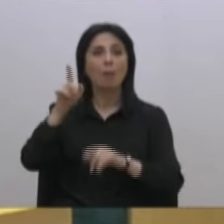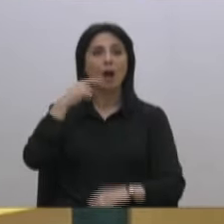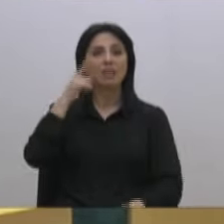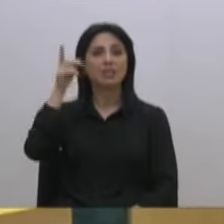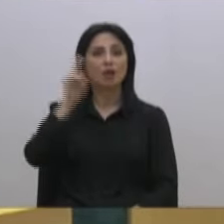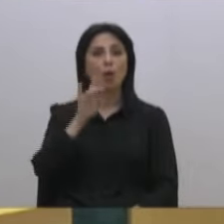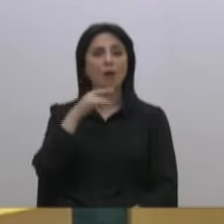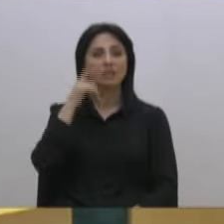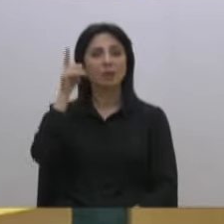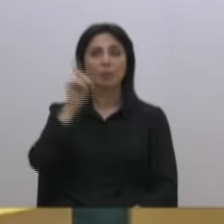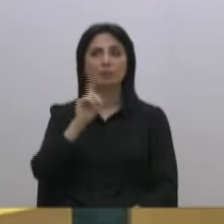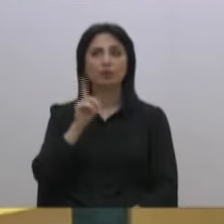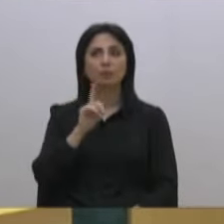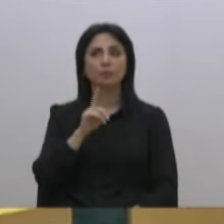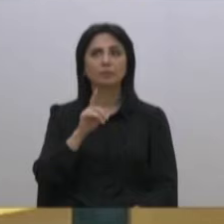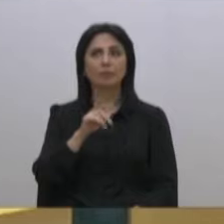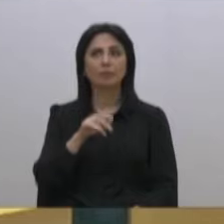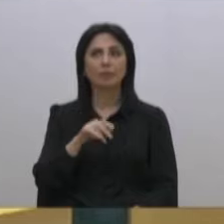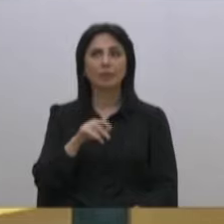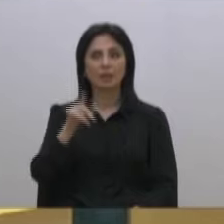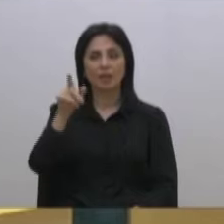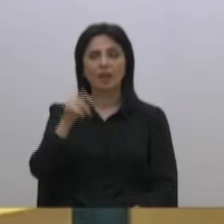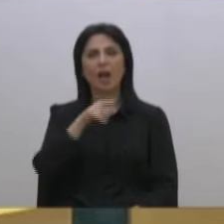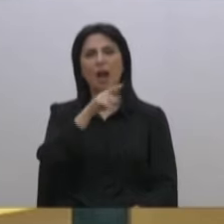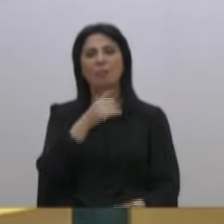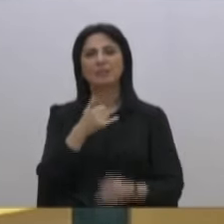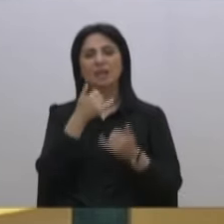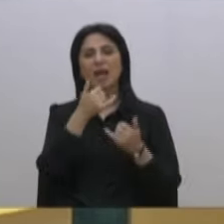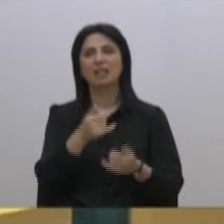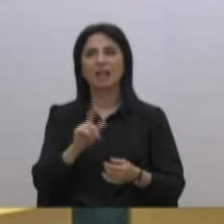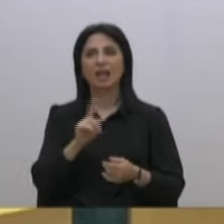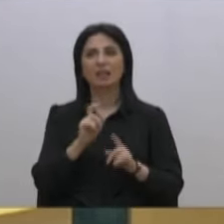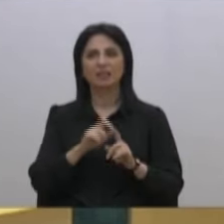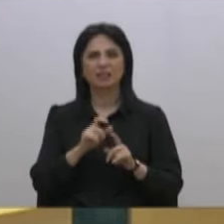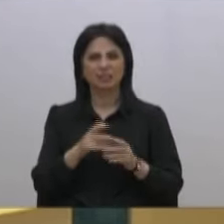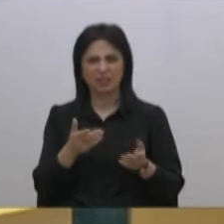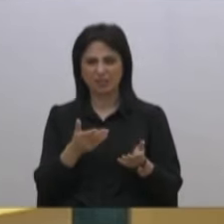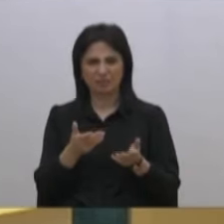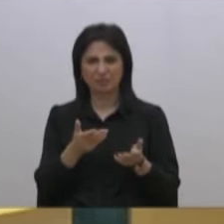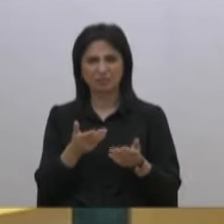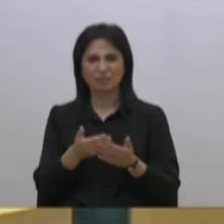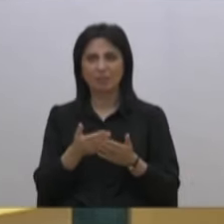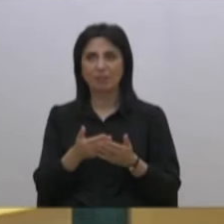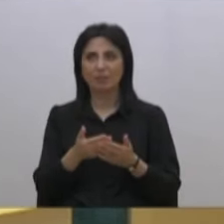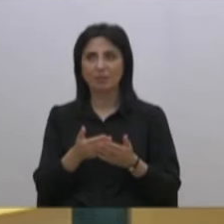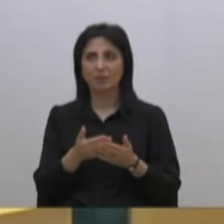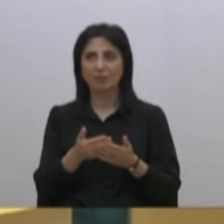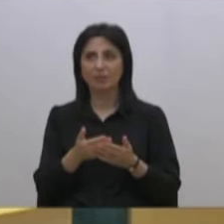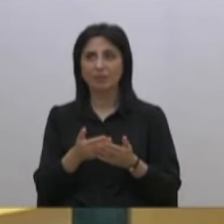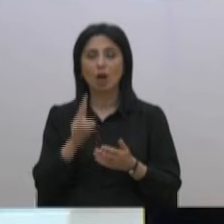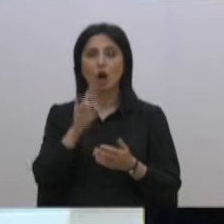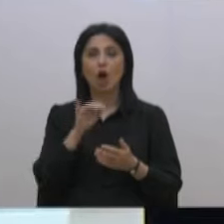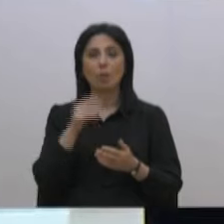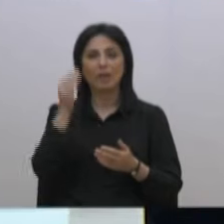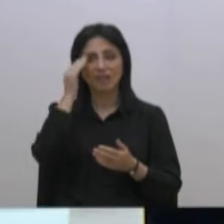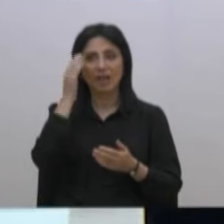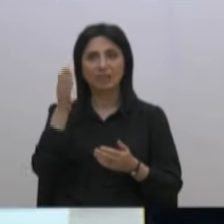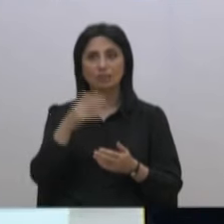ამბობსო, რომ ეგ ამის ხათრითო და რაღაც სიტყვები ერთ-ერთი ავიღე მაგალითად. კობახიძის